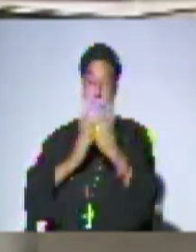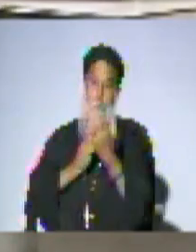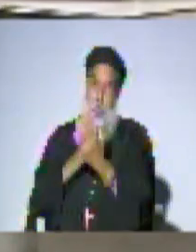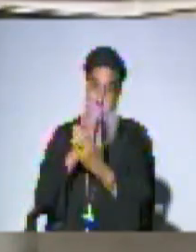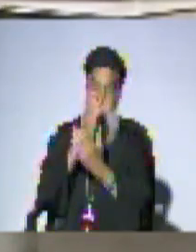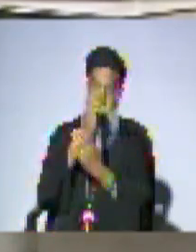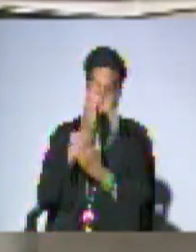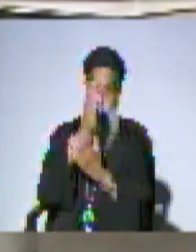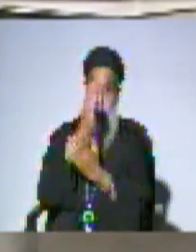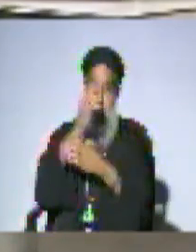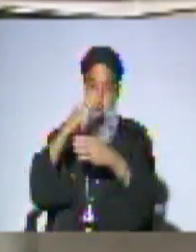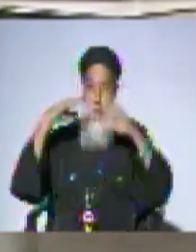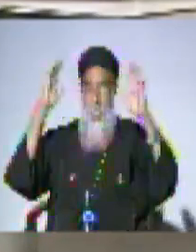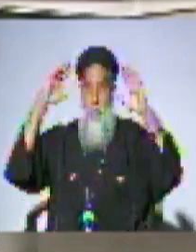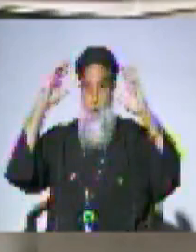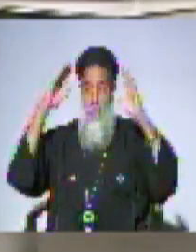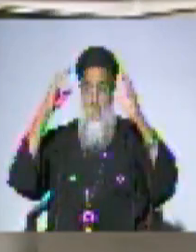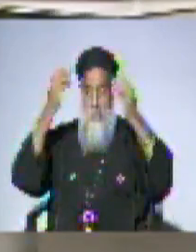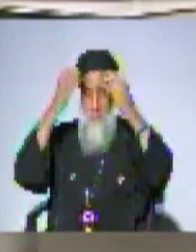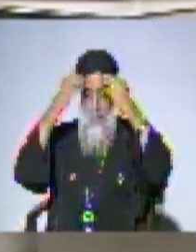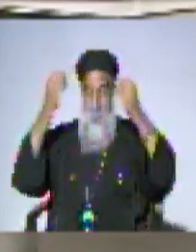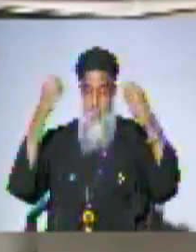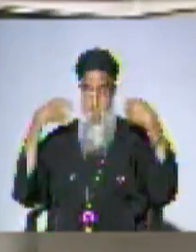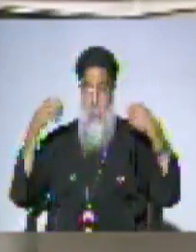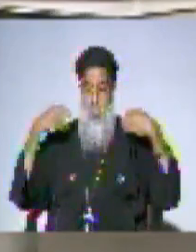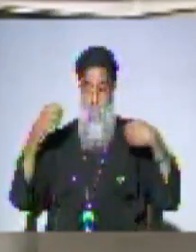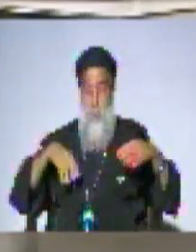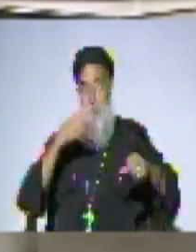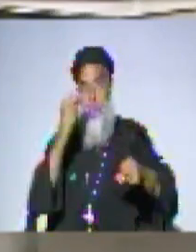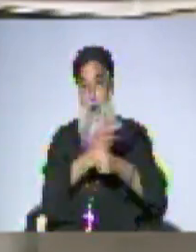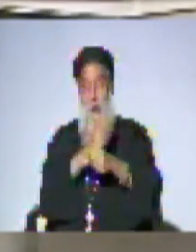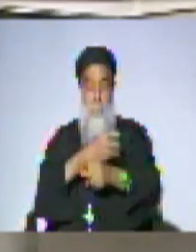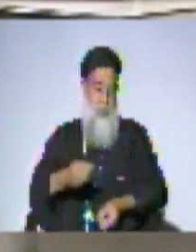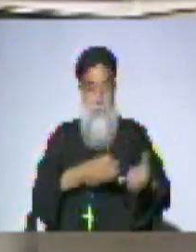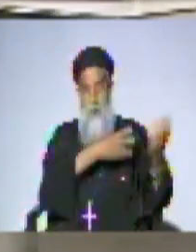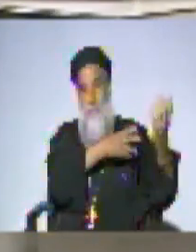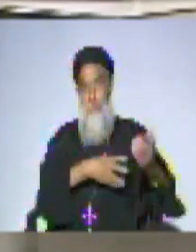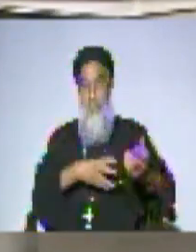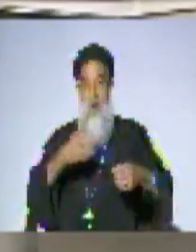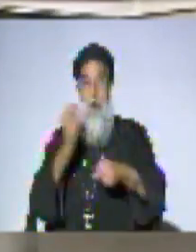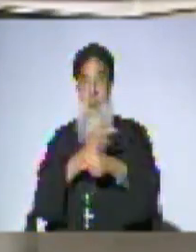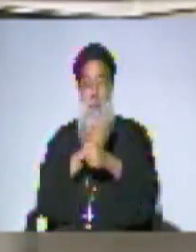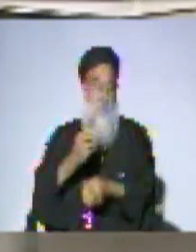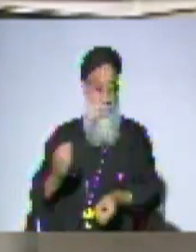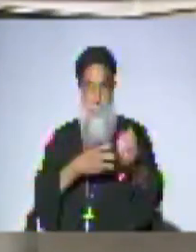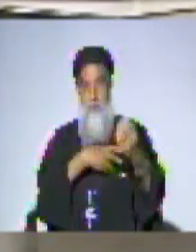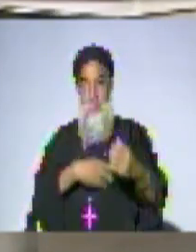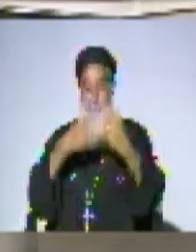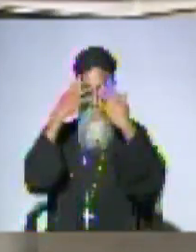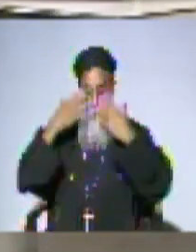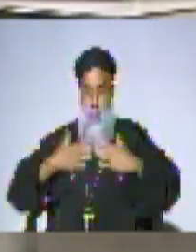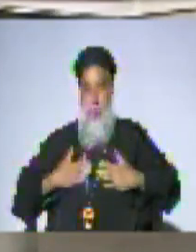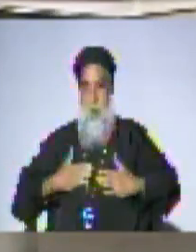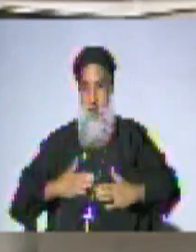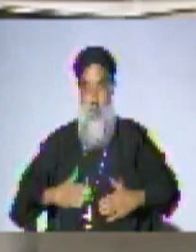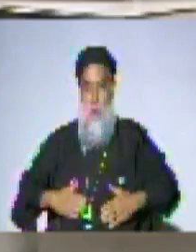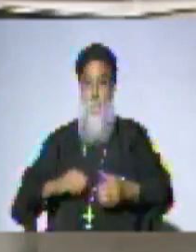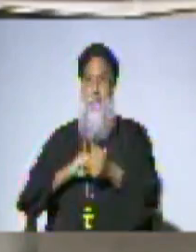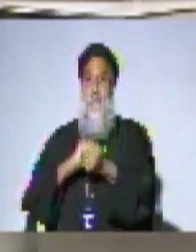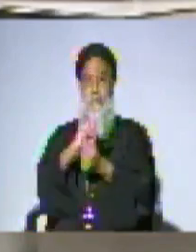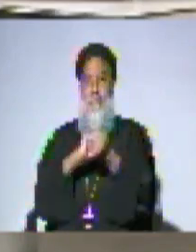ملاك نزع عنه كل اعماله الرديه وتاثيرها عليه،